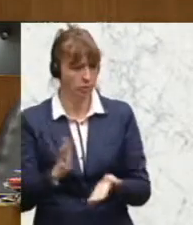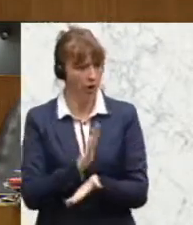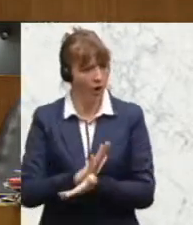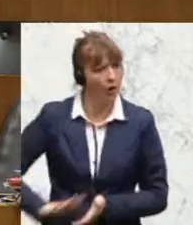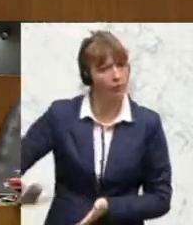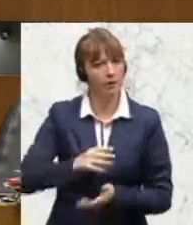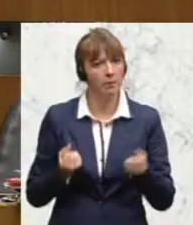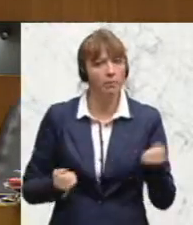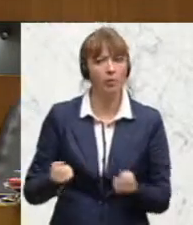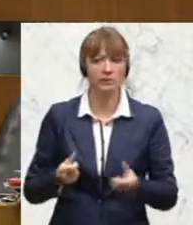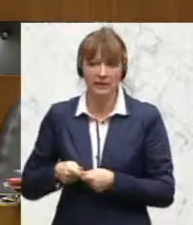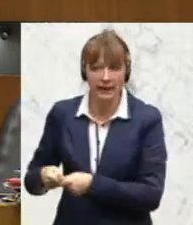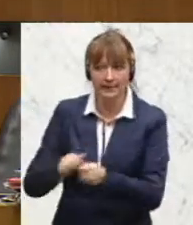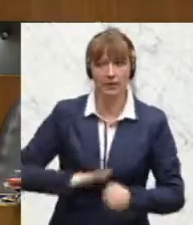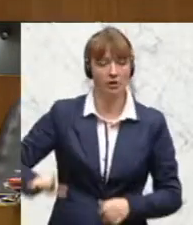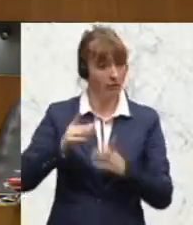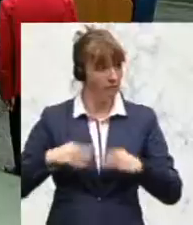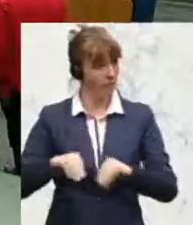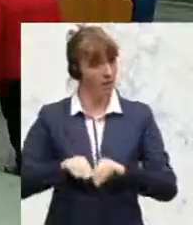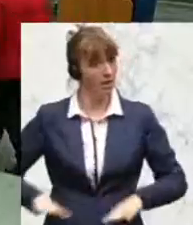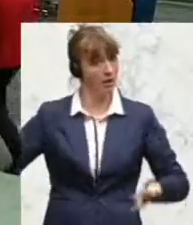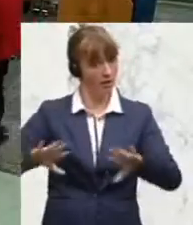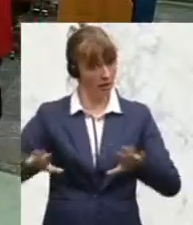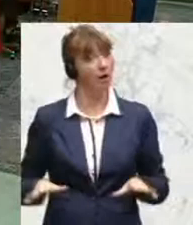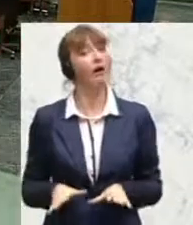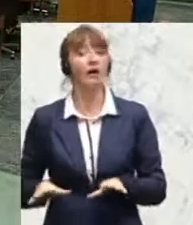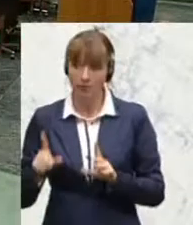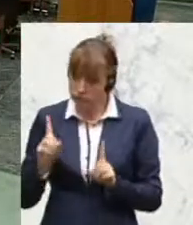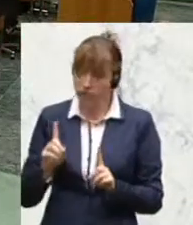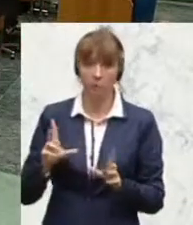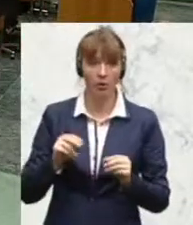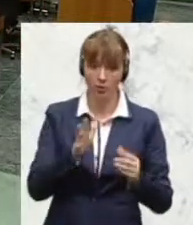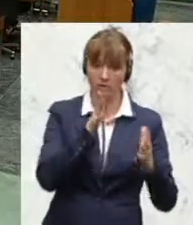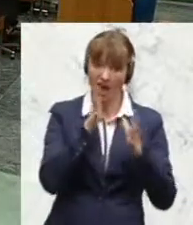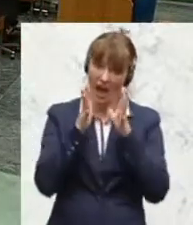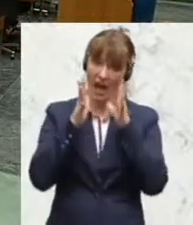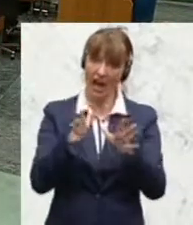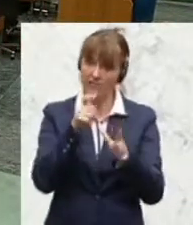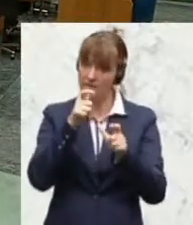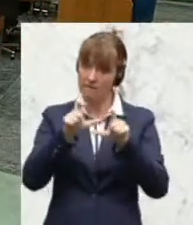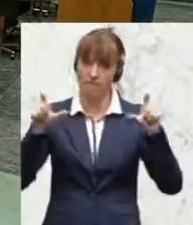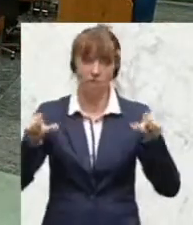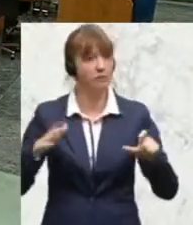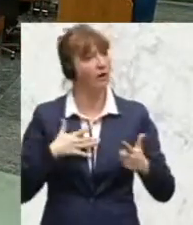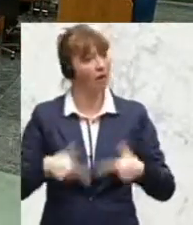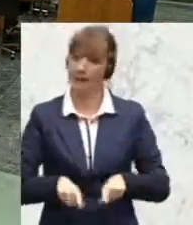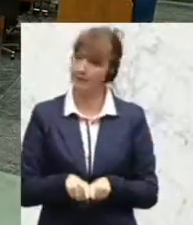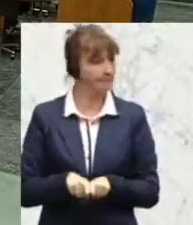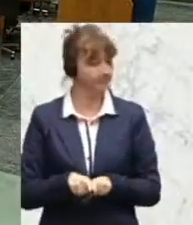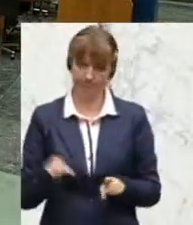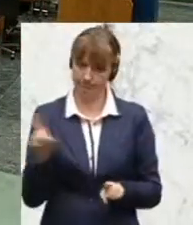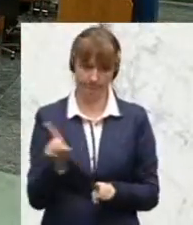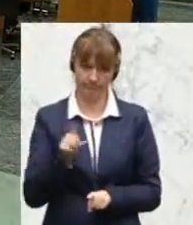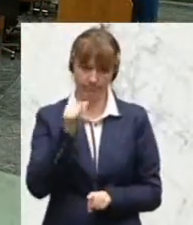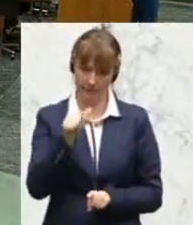ganzen Gesellschaft, aber auch der Familien in unserem Land. Hass darf keine Chance in unserem Land haben.